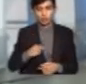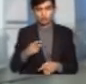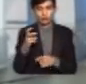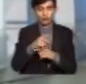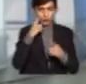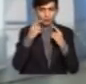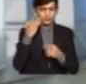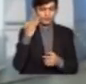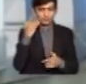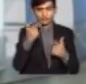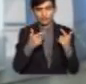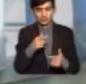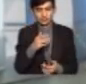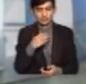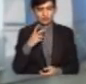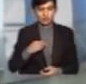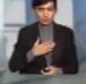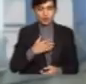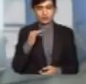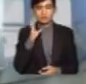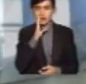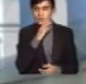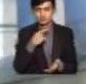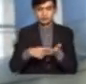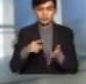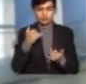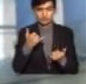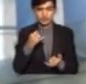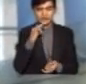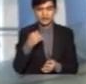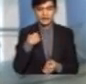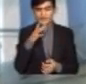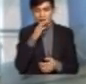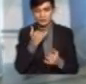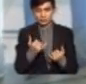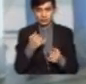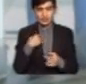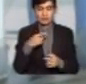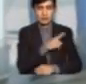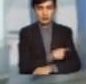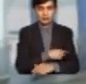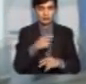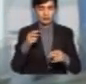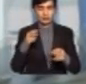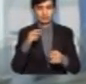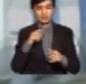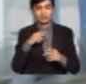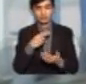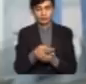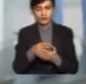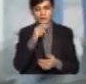школы и дразнит моя мама только из больницы выписалась я сам за это время несколько раз в больницу попадал пусть найдут